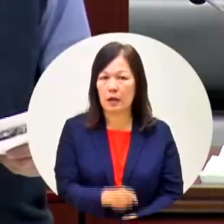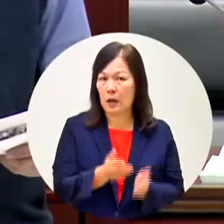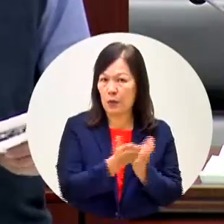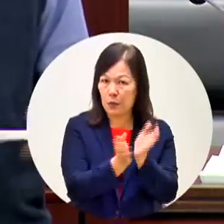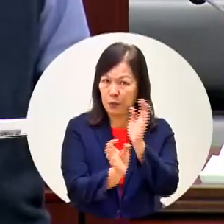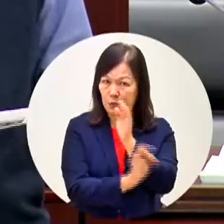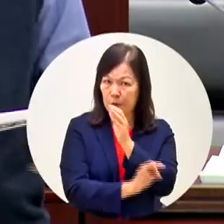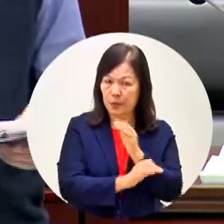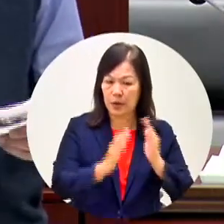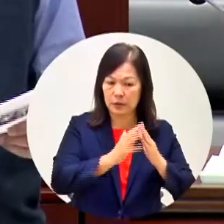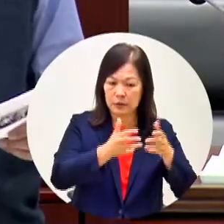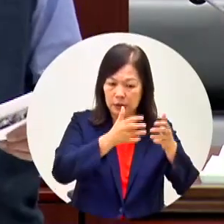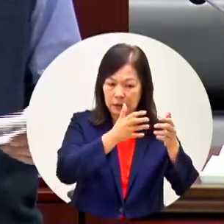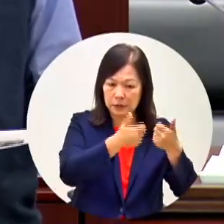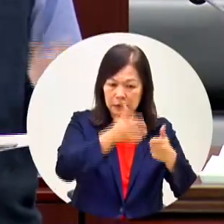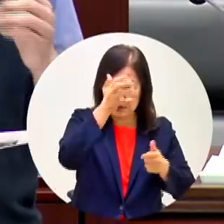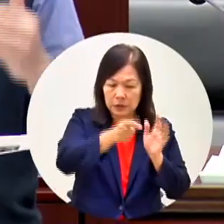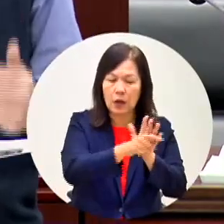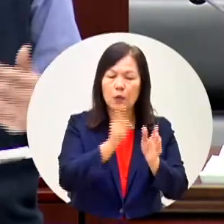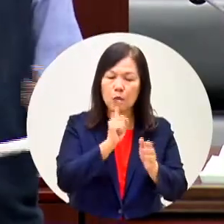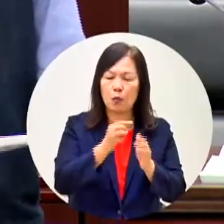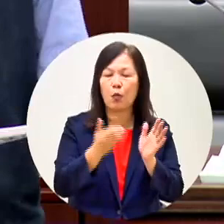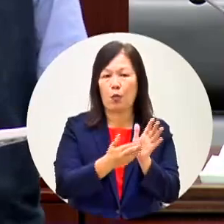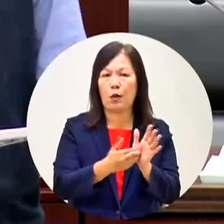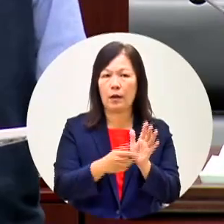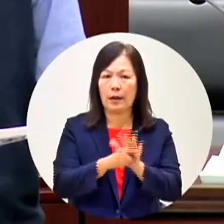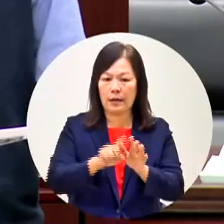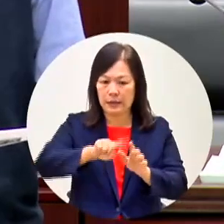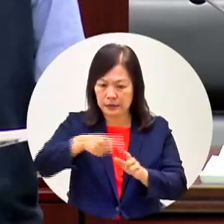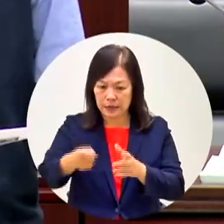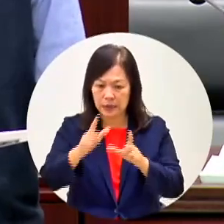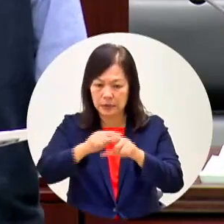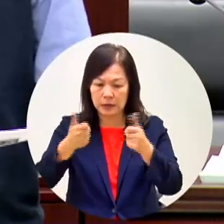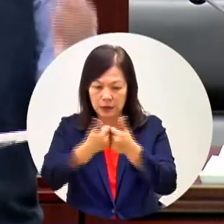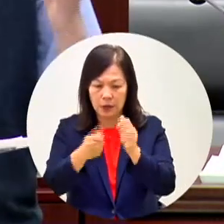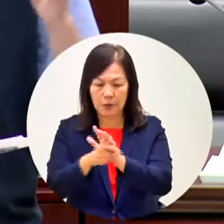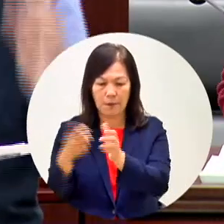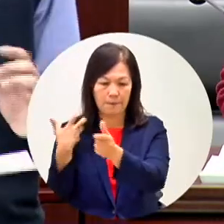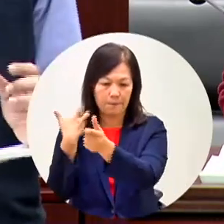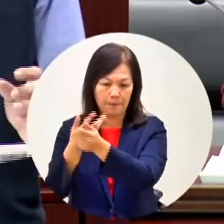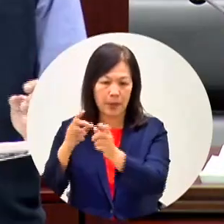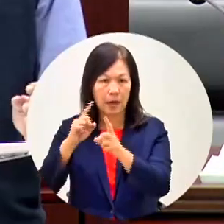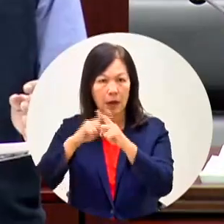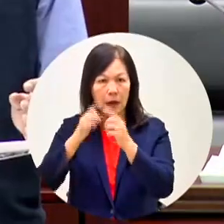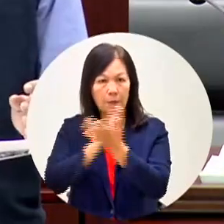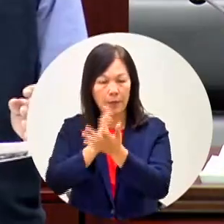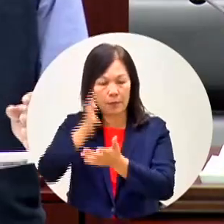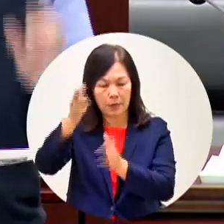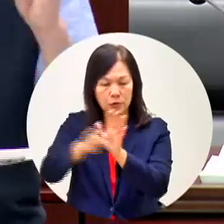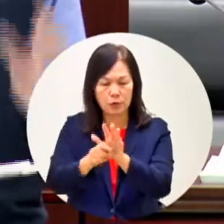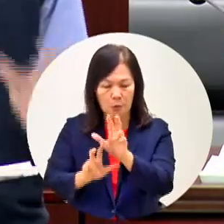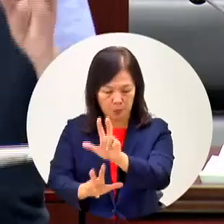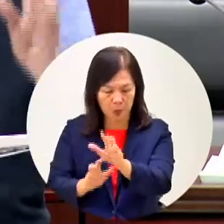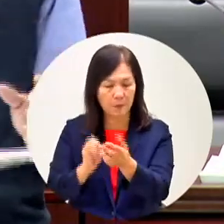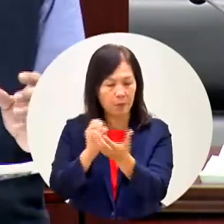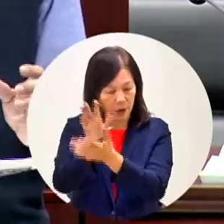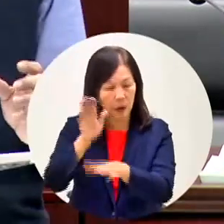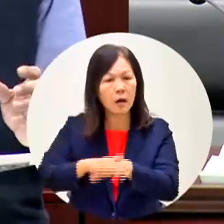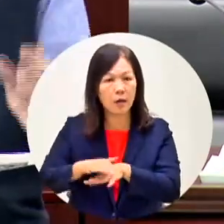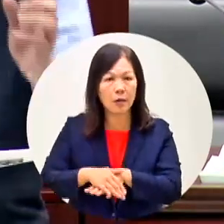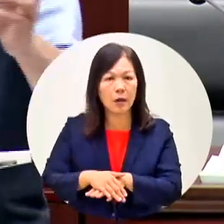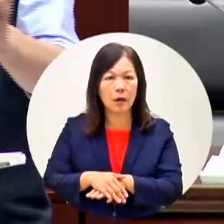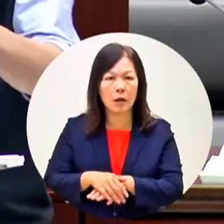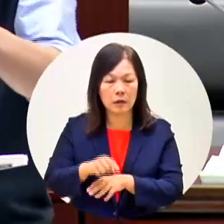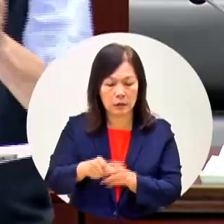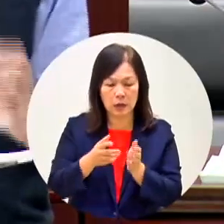的时候，我也特别责成我们秘书长，我们很诚实做一个报告，不光是庆富案，任何市政府的弊